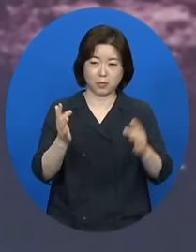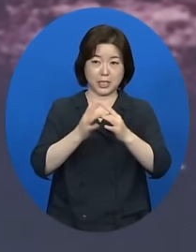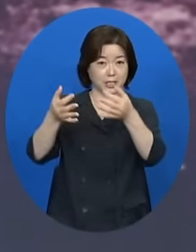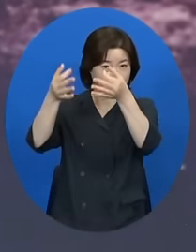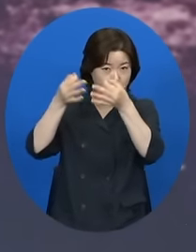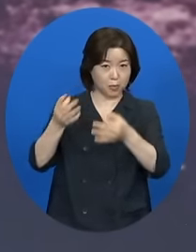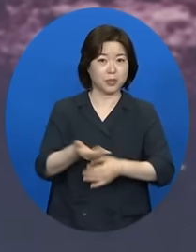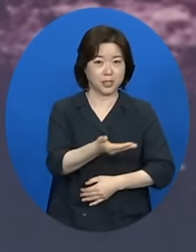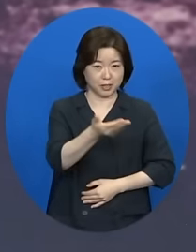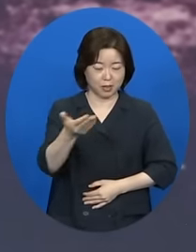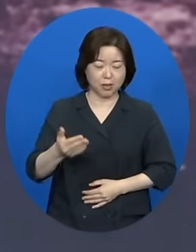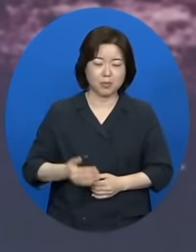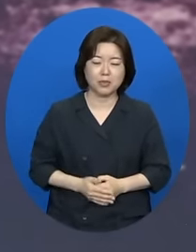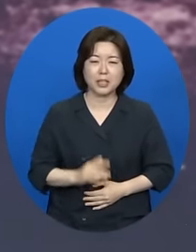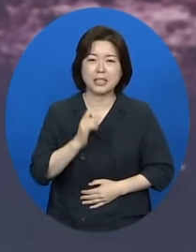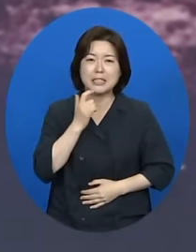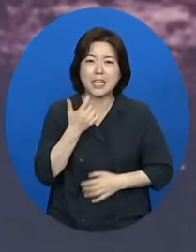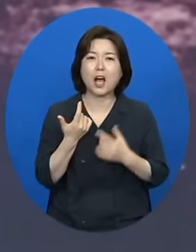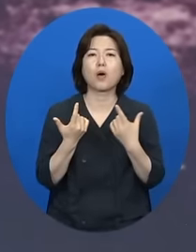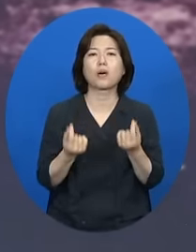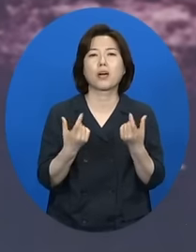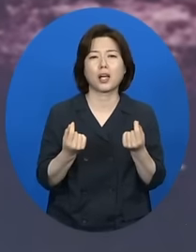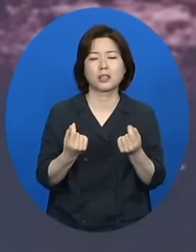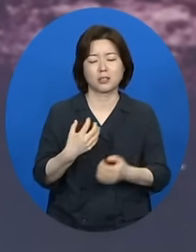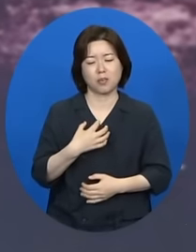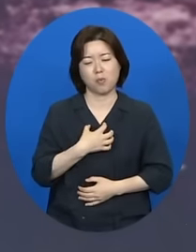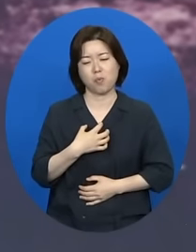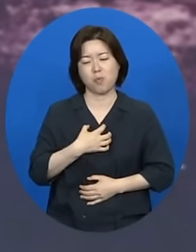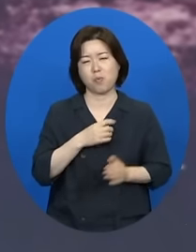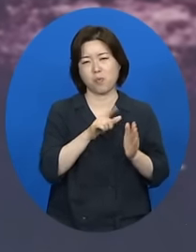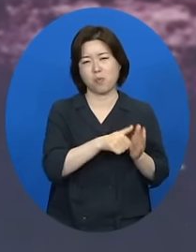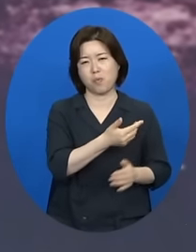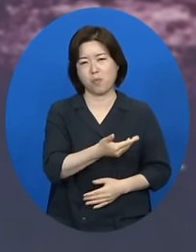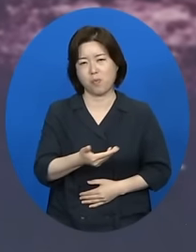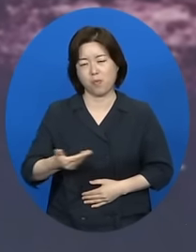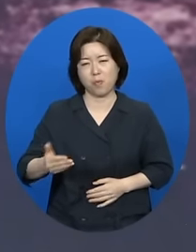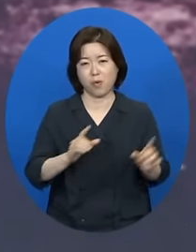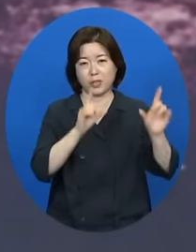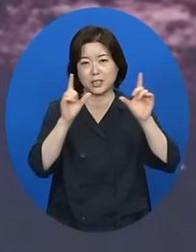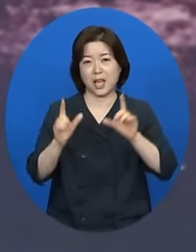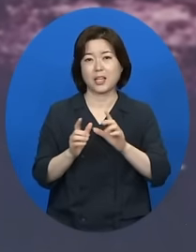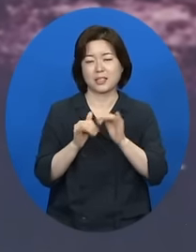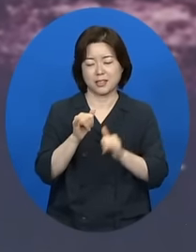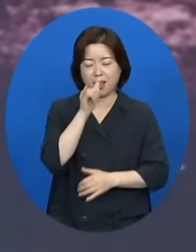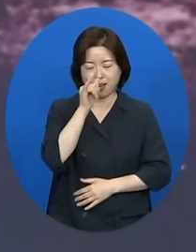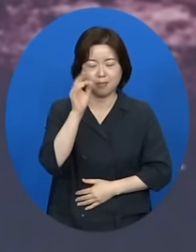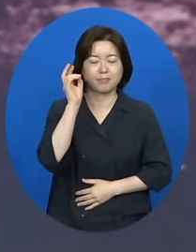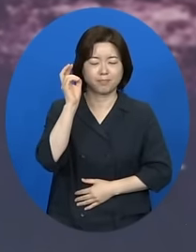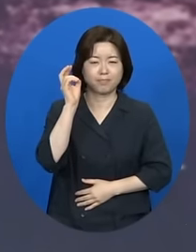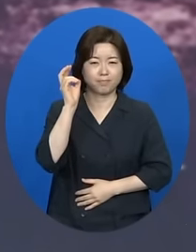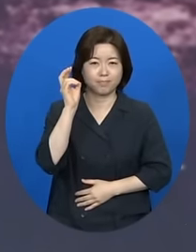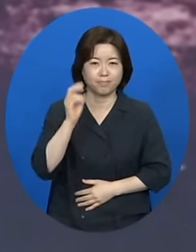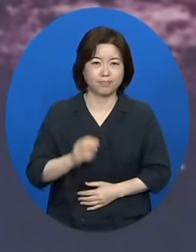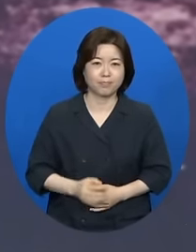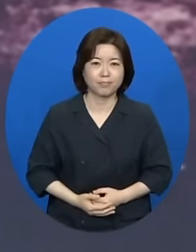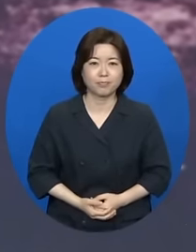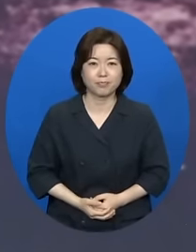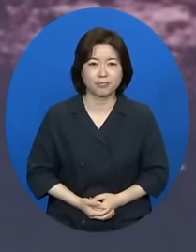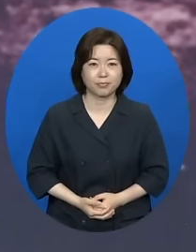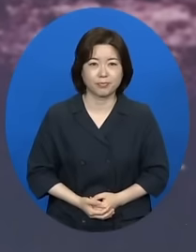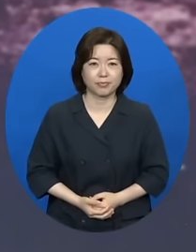중에 이와 같이 야곱과 같은 험난한 세월을 보내고 계신 분이 계실지도